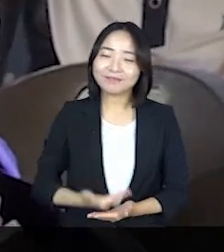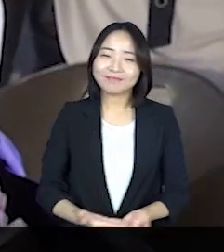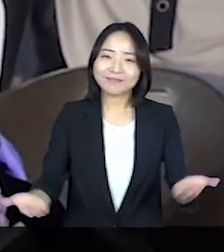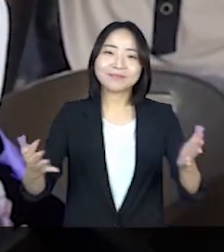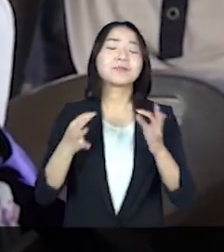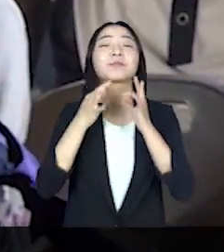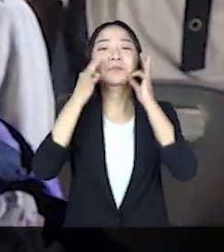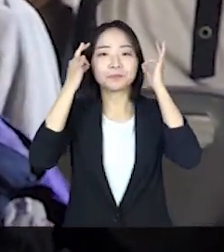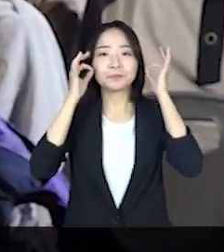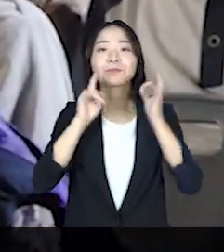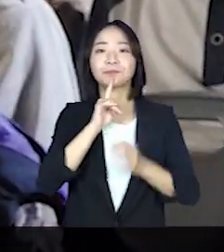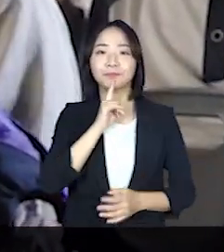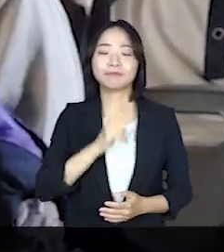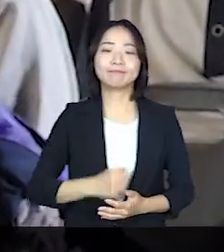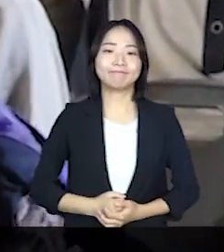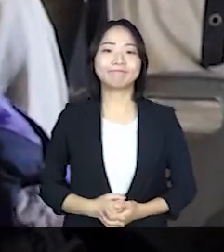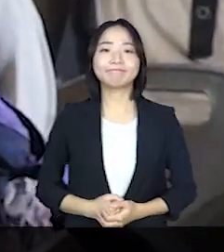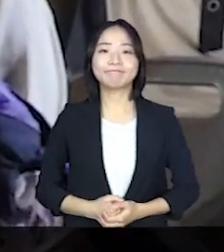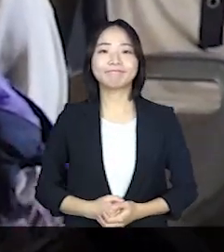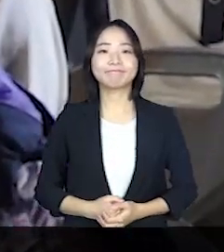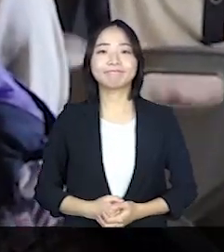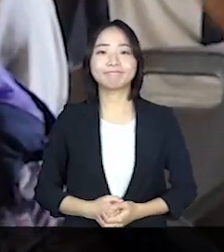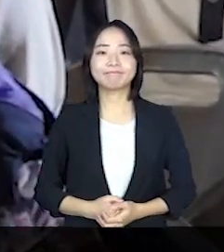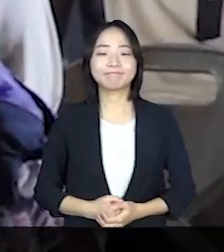수 있도록 노력하겠다고 밝혔습니다.